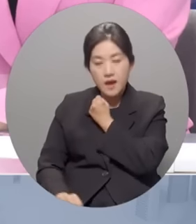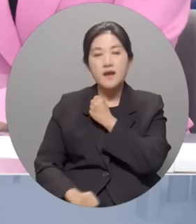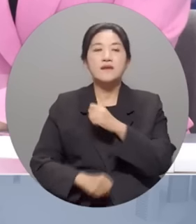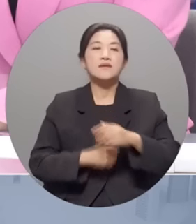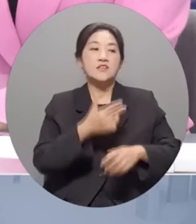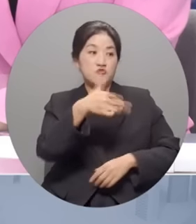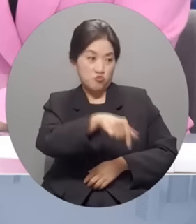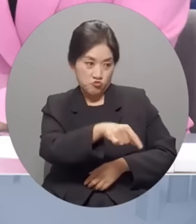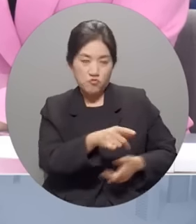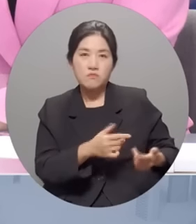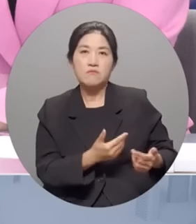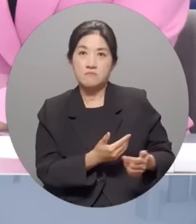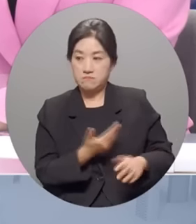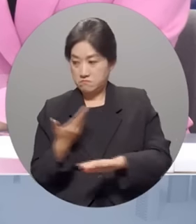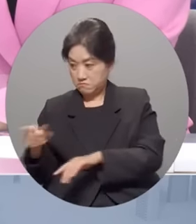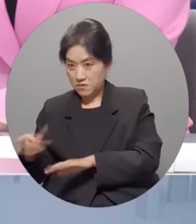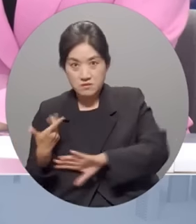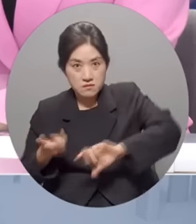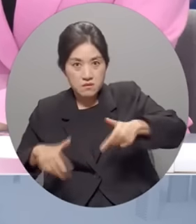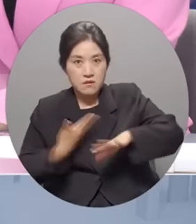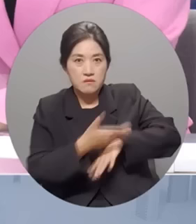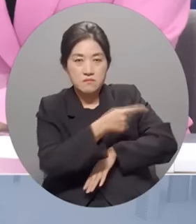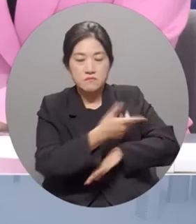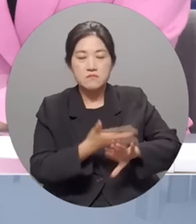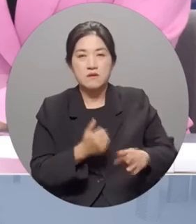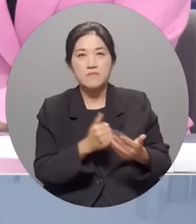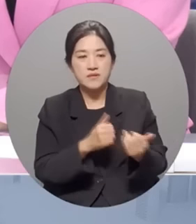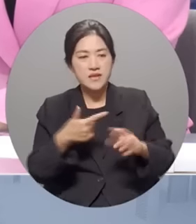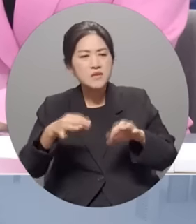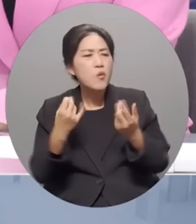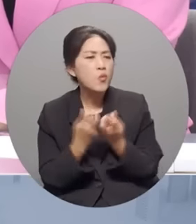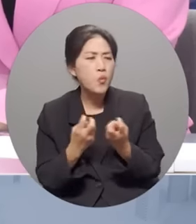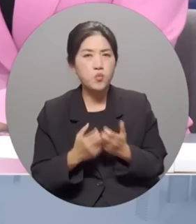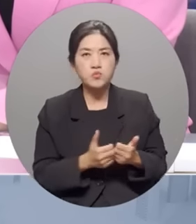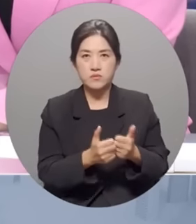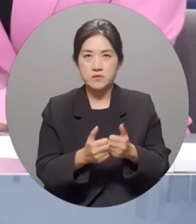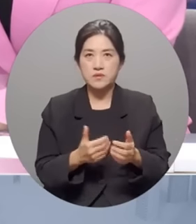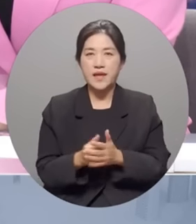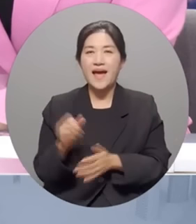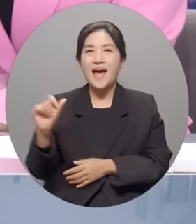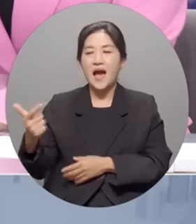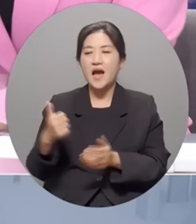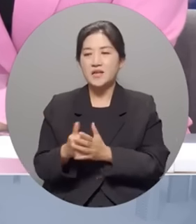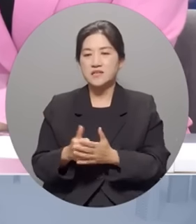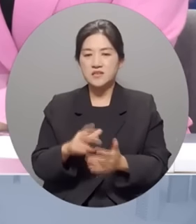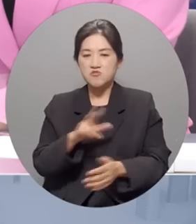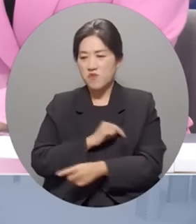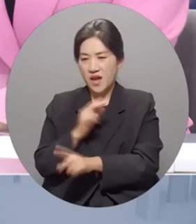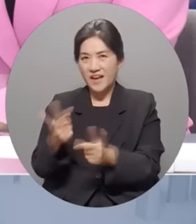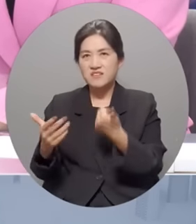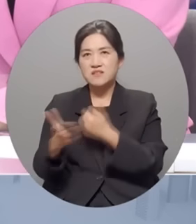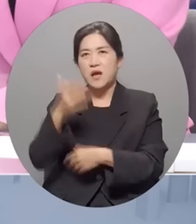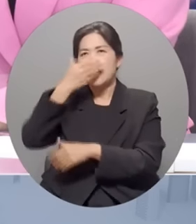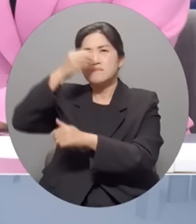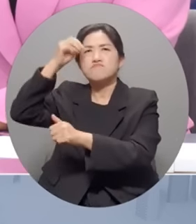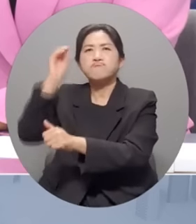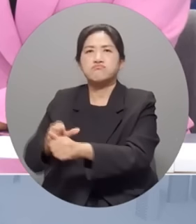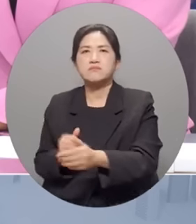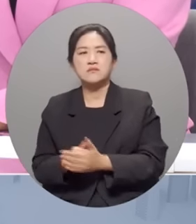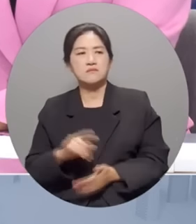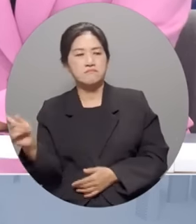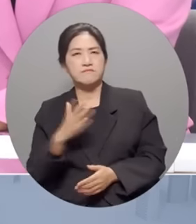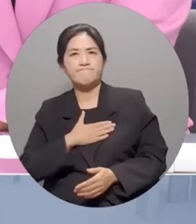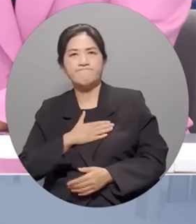김여사에게 셈이 됩니다 친환 계들은 한 대표가 원해라 노골적으로 무시한 거라면서 더 불쾌해하는